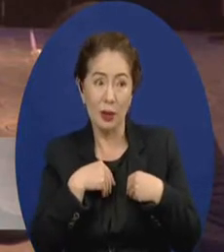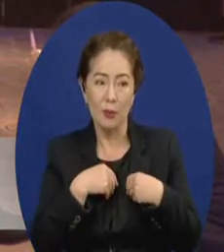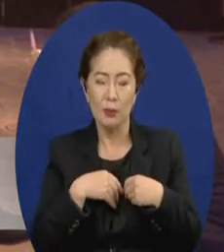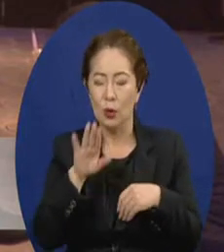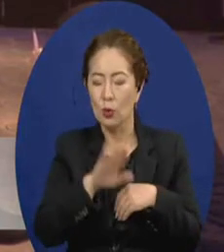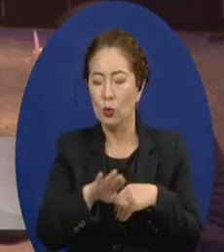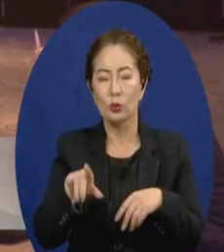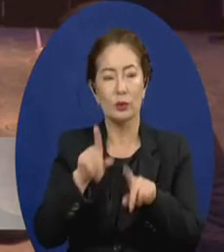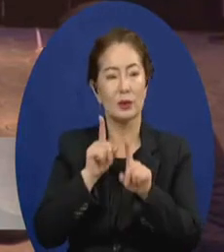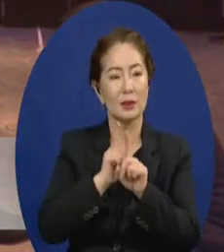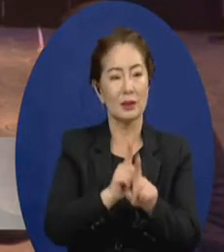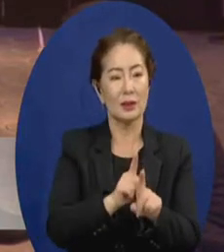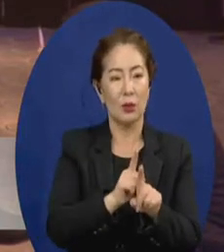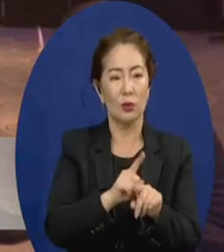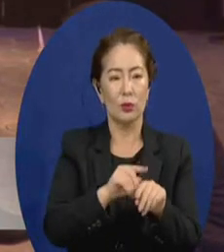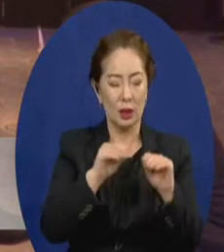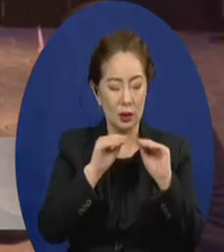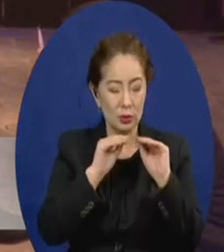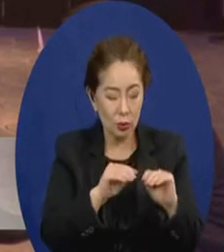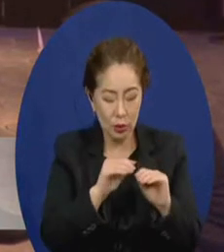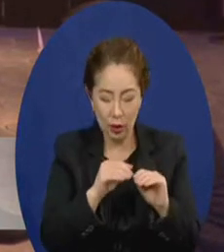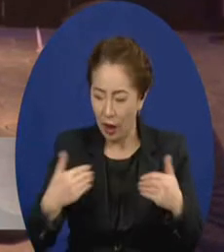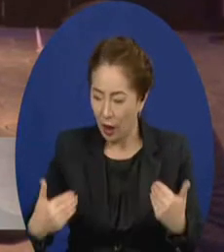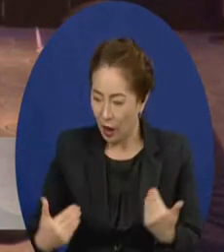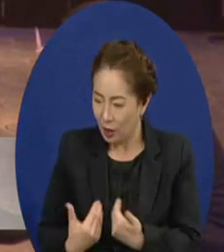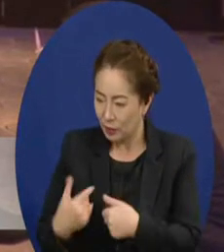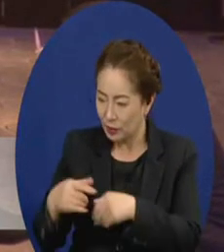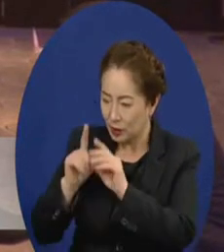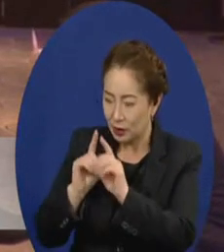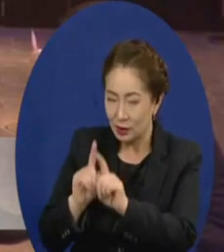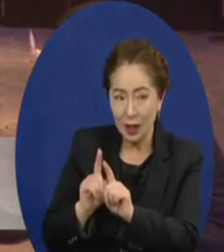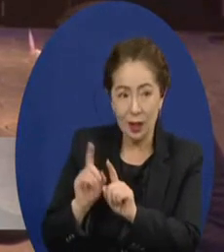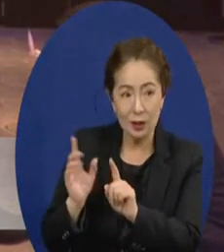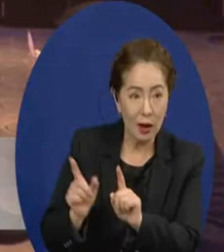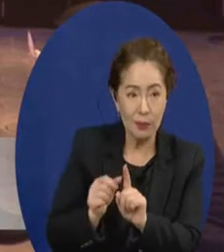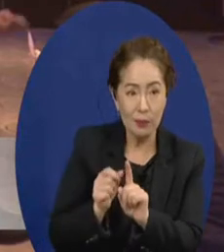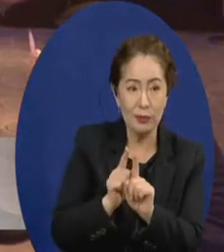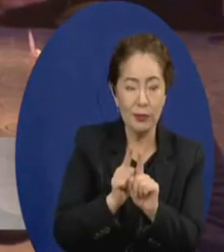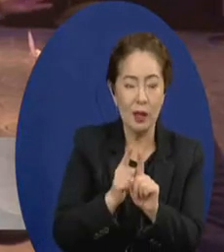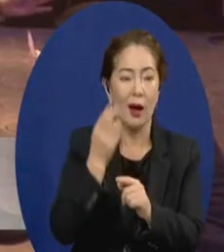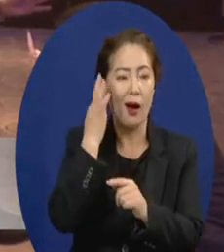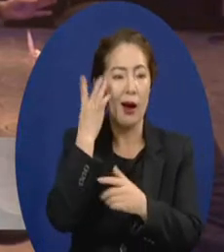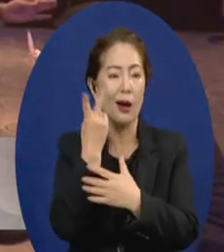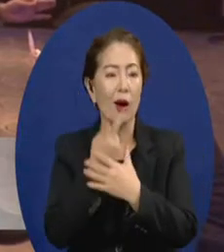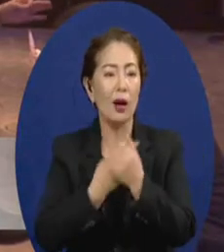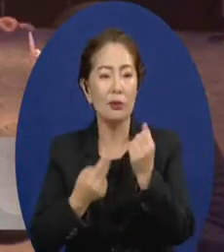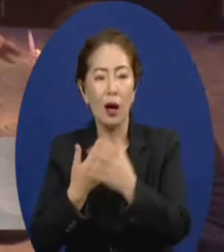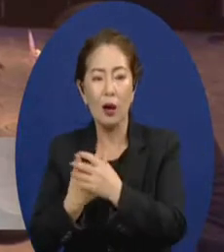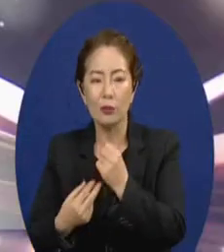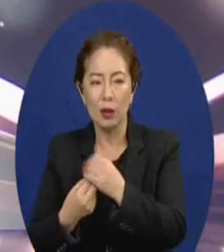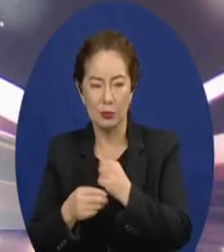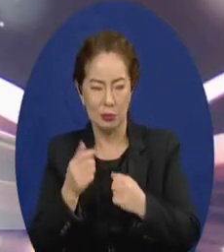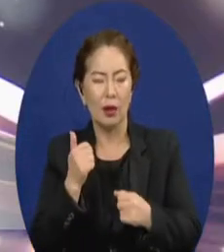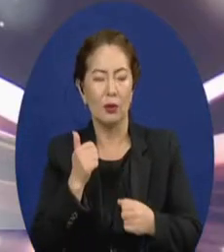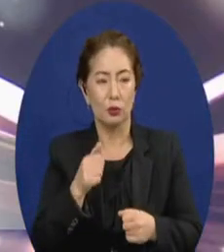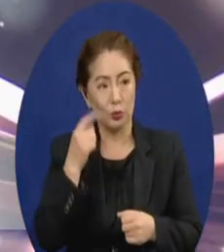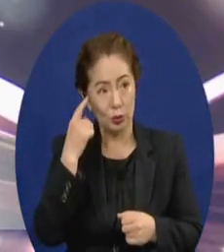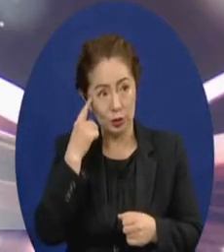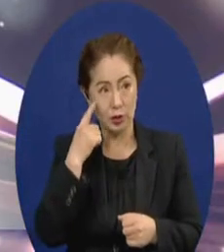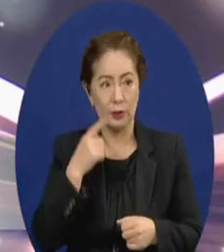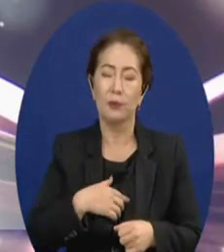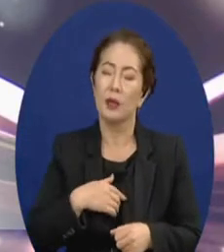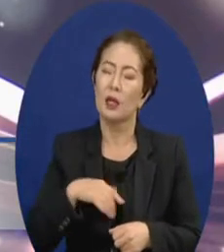дагуул сургах, амьдралаар нь сургах, ахуйгаар нь сургах энэ аргуудыг бас хослох зүйтэй гэж миний хувьд боддог.